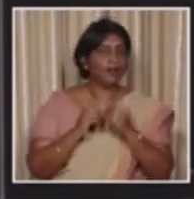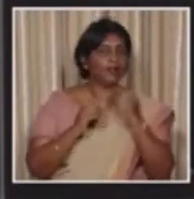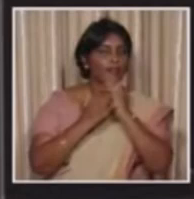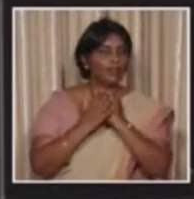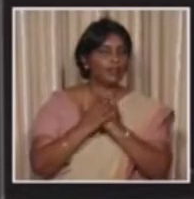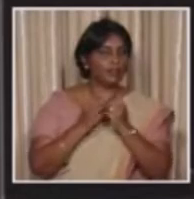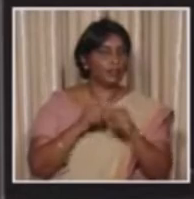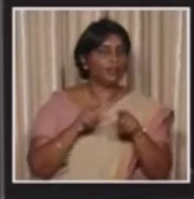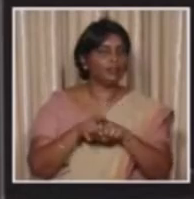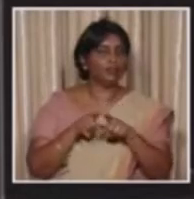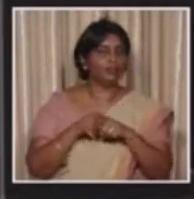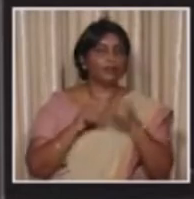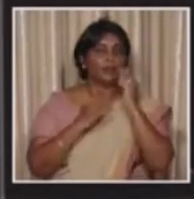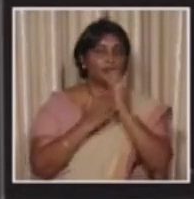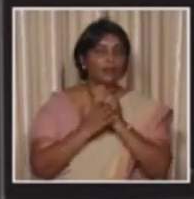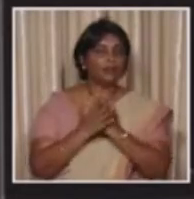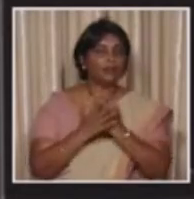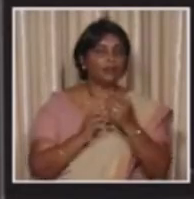அமைச்சர்